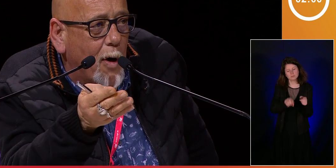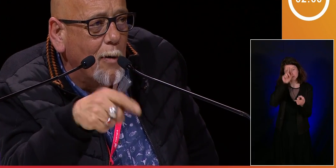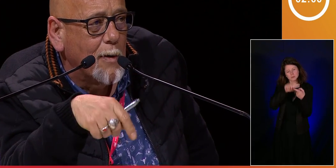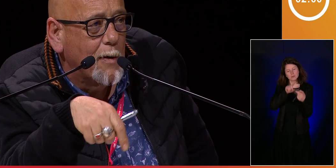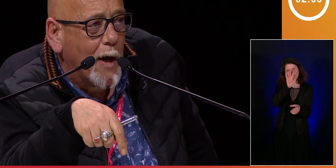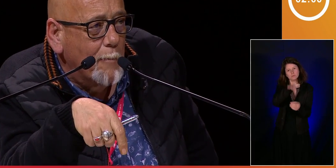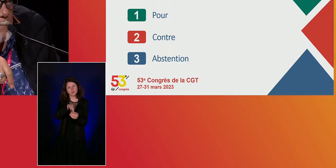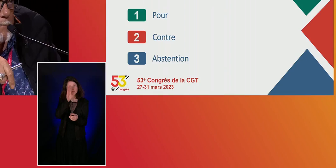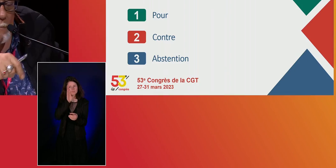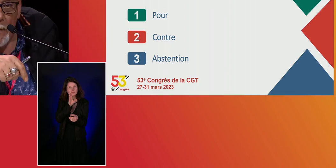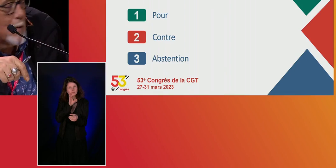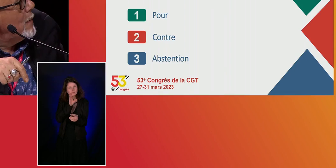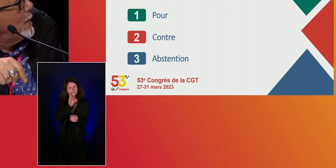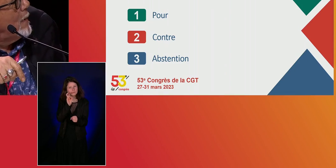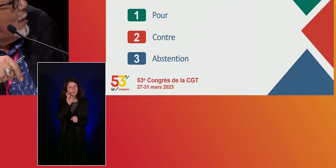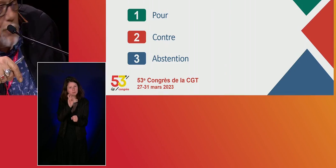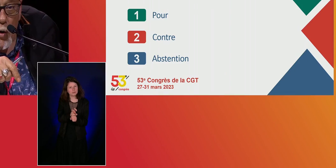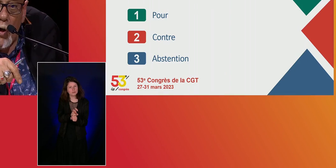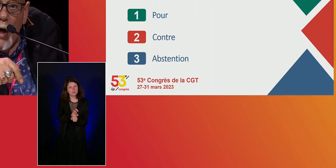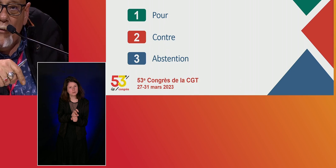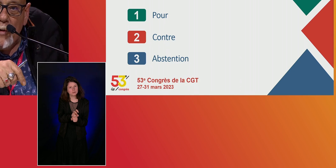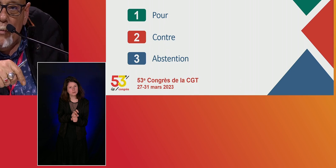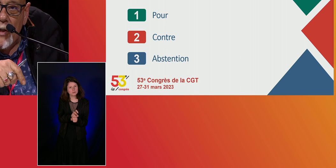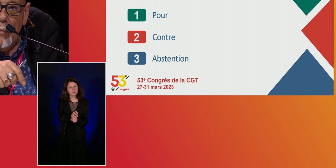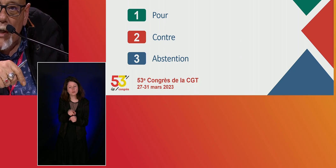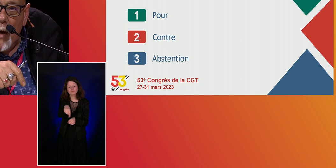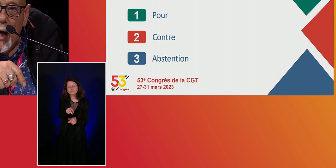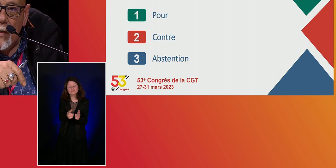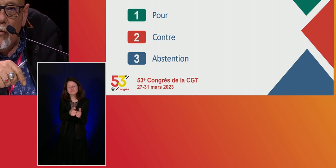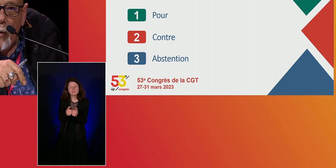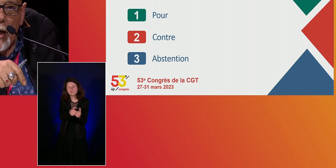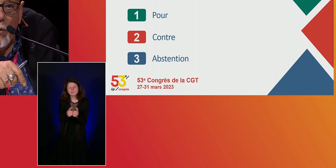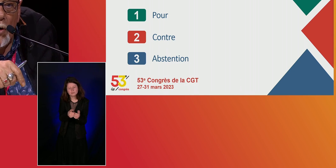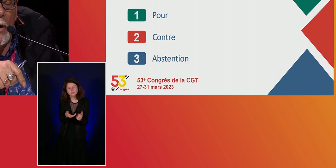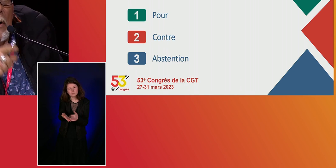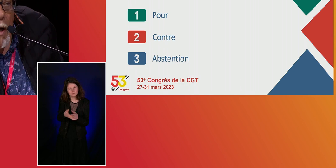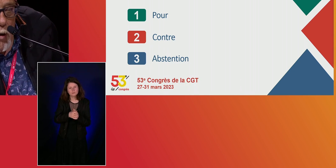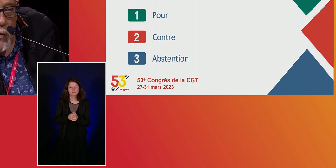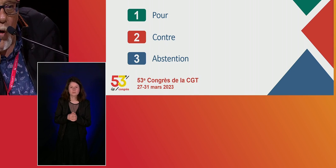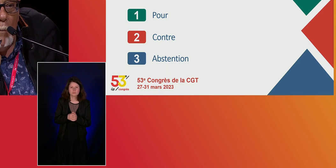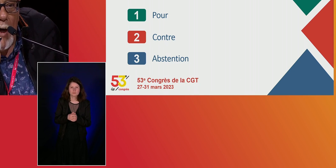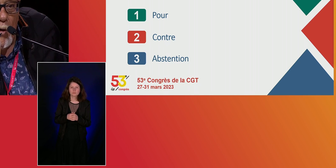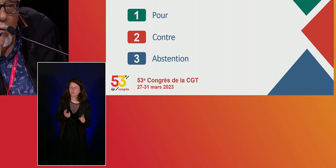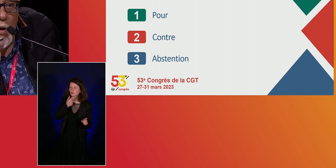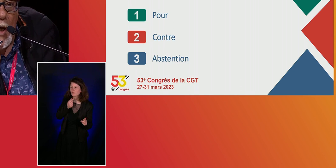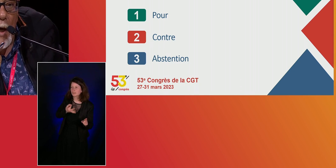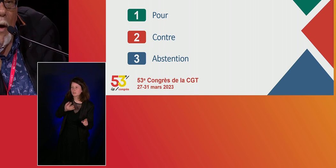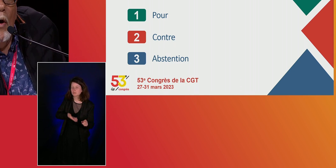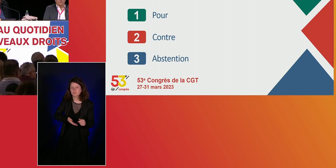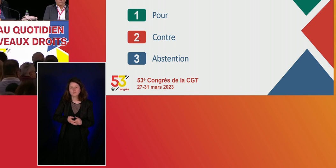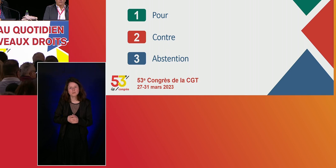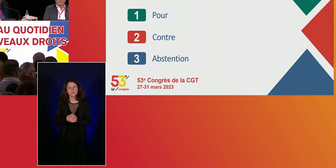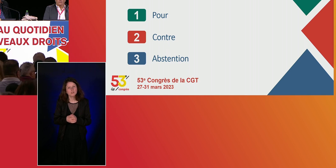de l'amendement voilà donc à vos petits boîtiers mes camarades s'il vous plaît donc je vous rappelle que vous